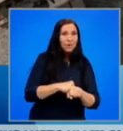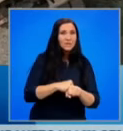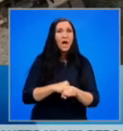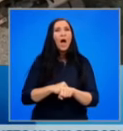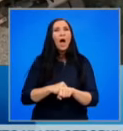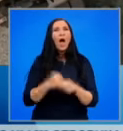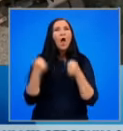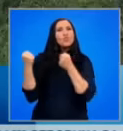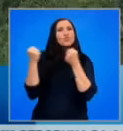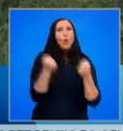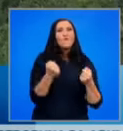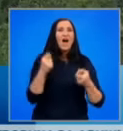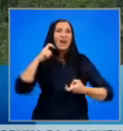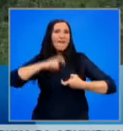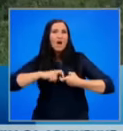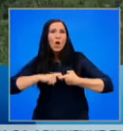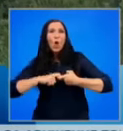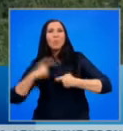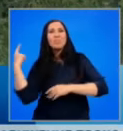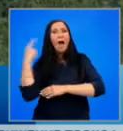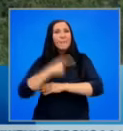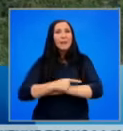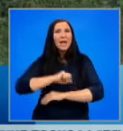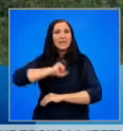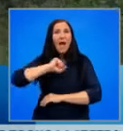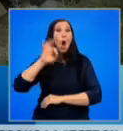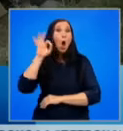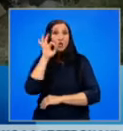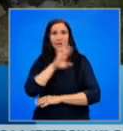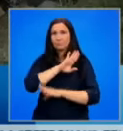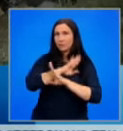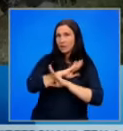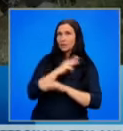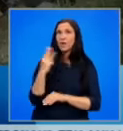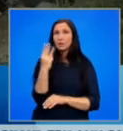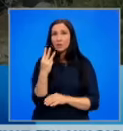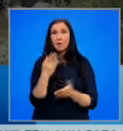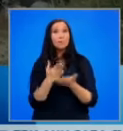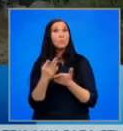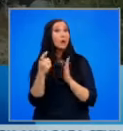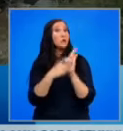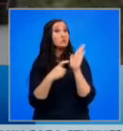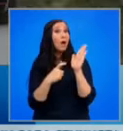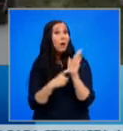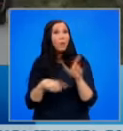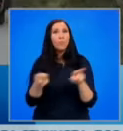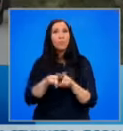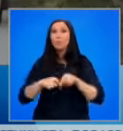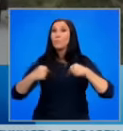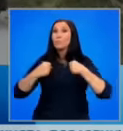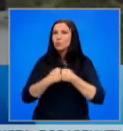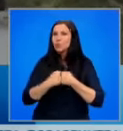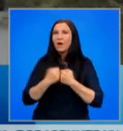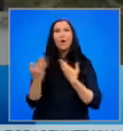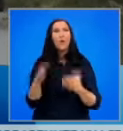вагон на прелез в района на гара Орешец и загиналите са трима. Според закона, при подобни происшествия,